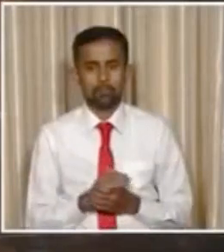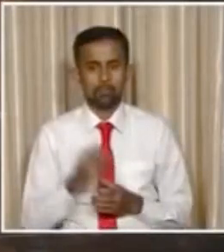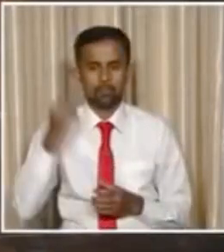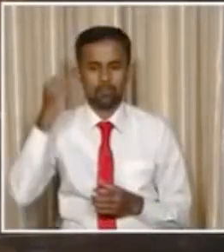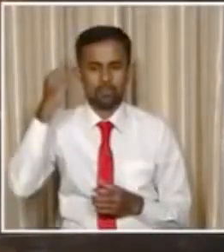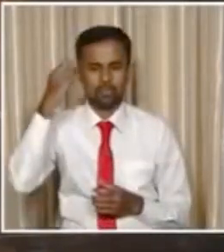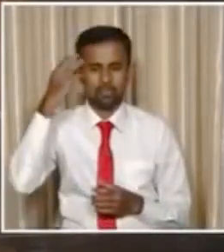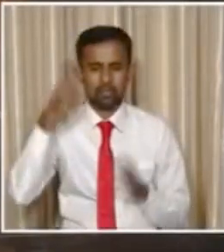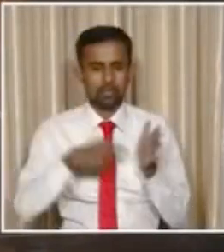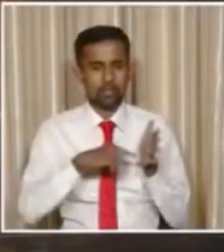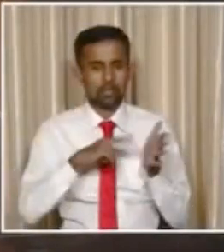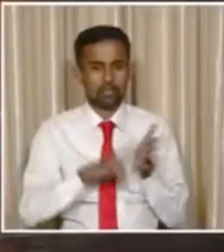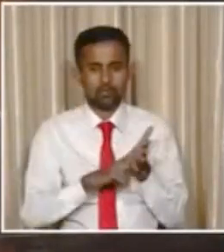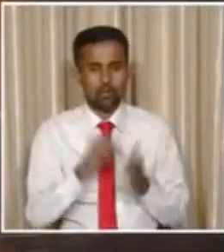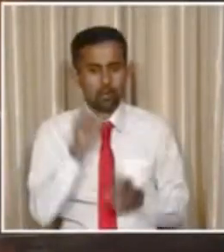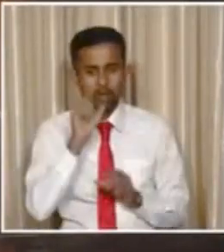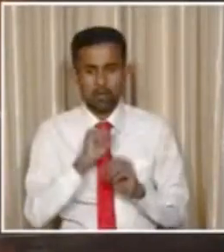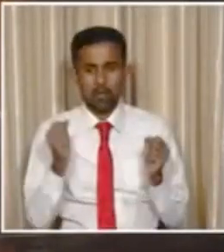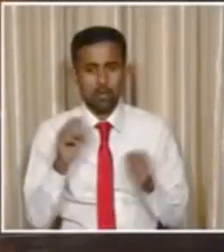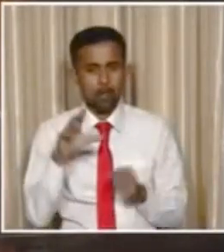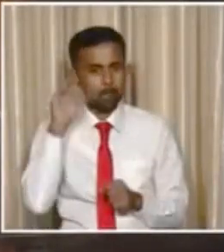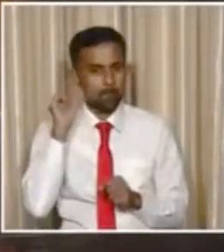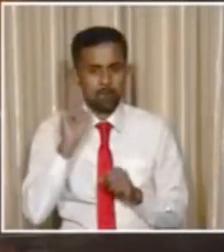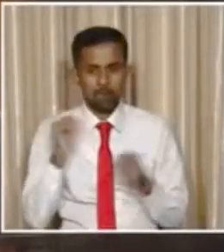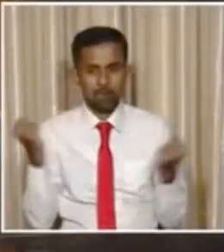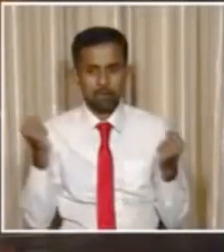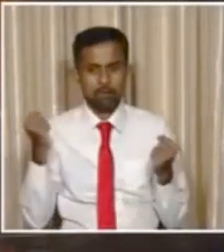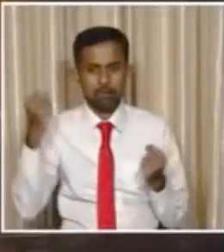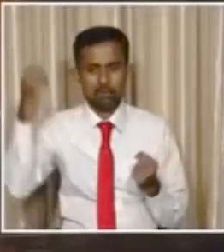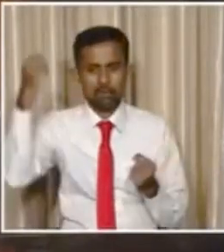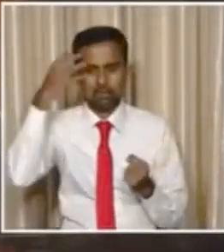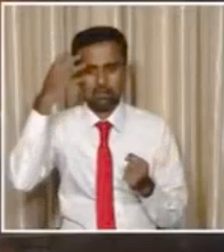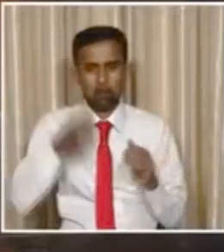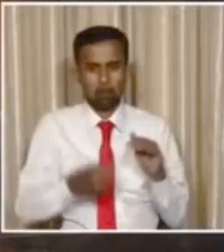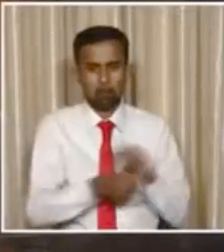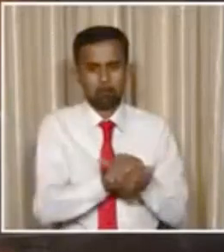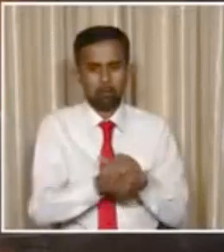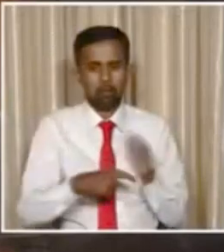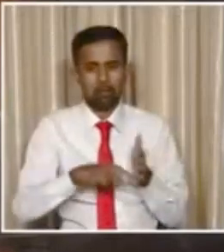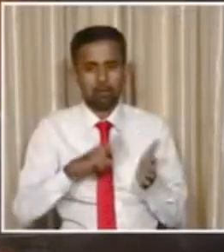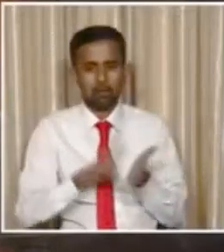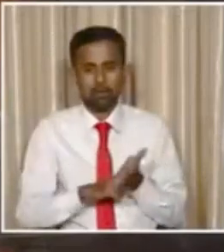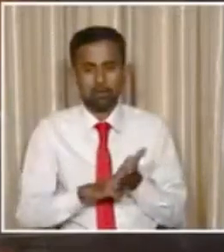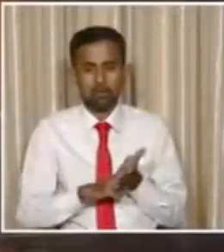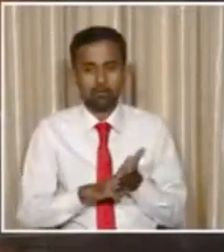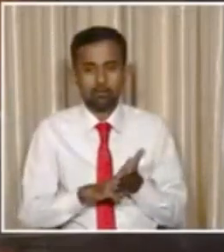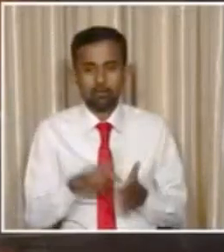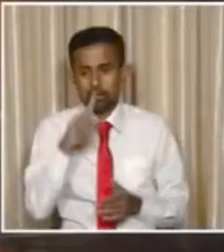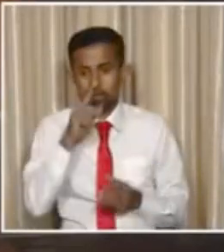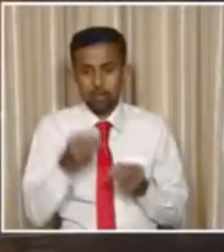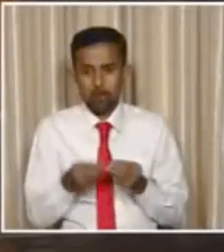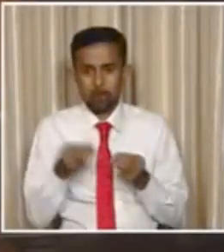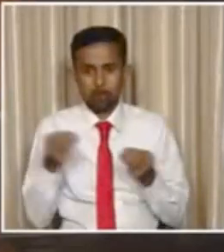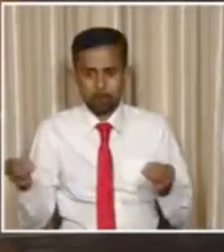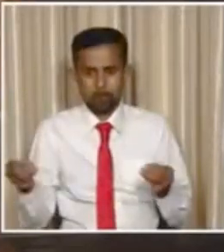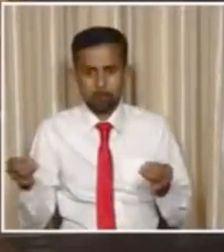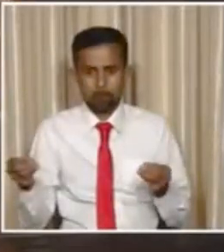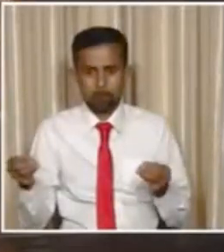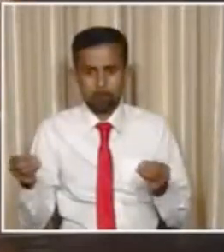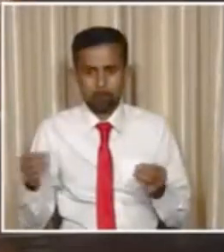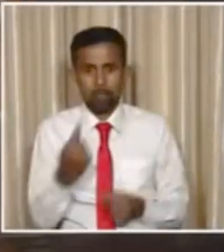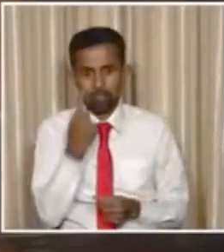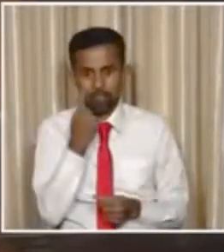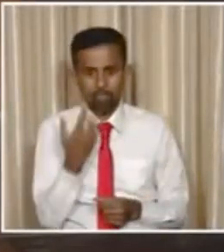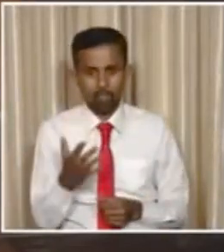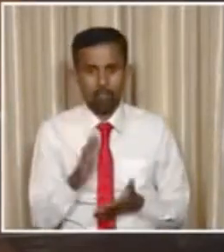නැහැ. හිරු ටීවී වල කියන ඒවා මම වැඩි පිළිගන්නෙත් නැහැ. හිරු ටීවී කියන්නේ කඩ යන මාධ්‍යයක් කියලා කියන්නේ. හැබැයි හිරු ටීවී එකේ එක නිවුස් එකක් මම දැක්කම